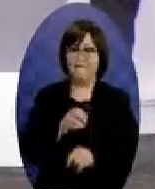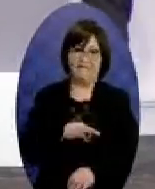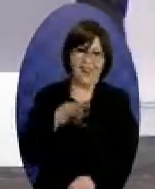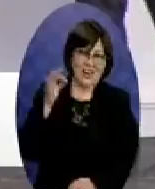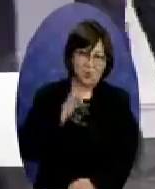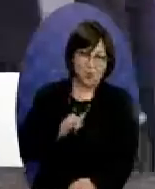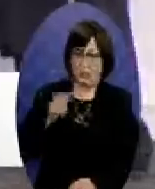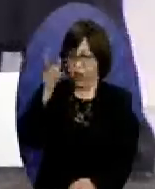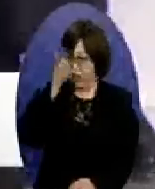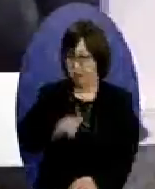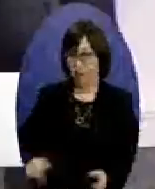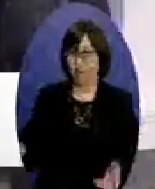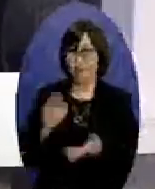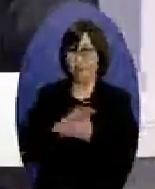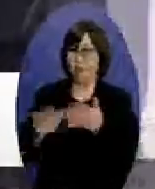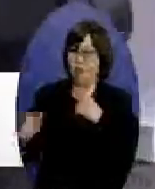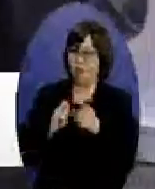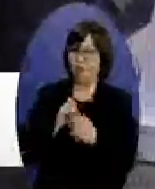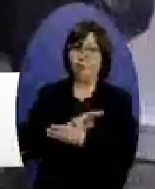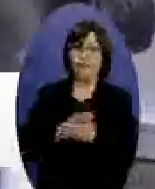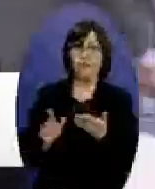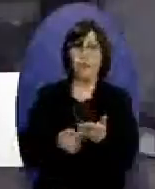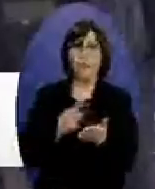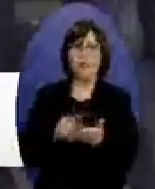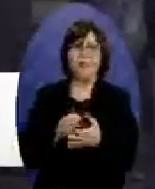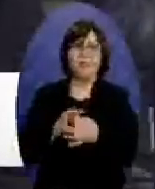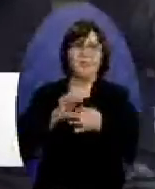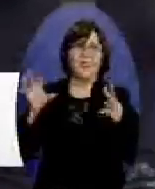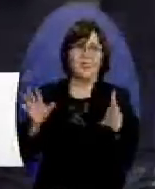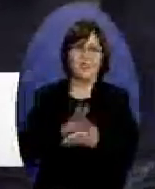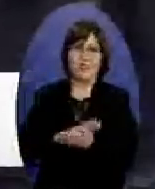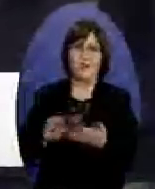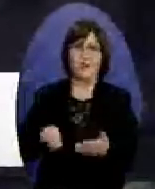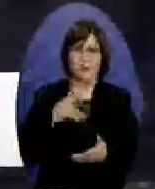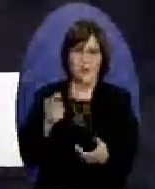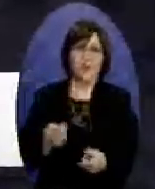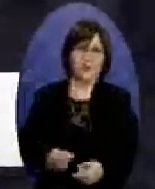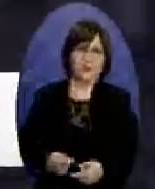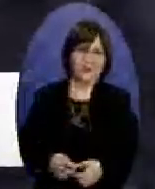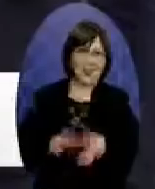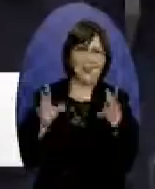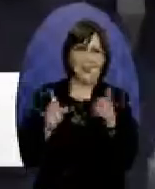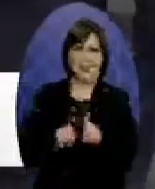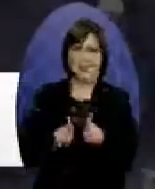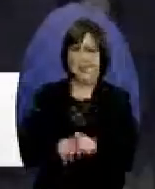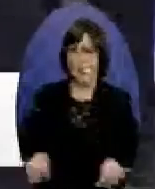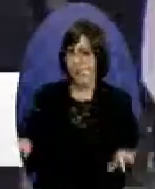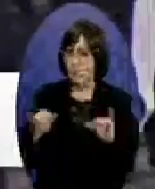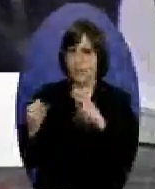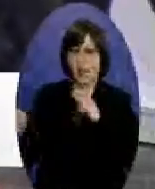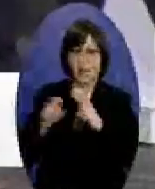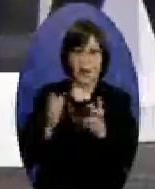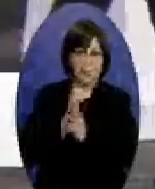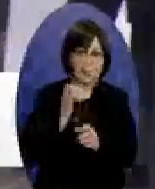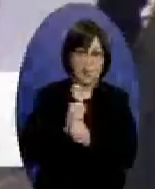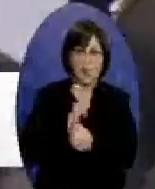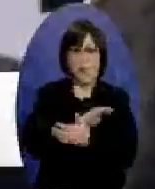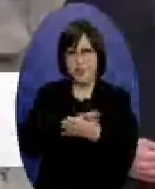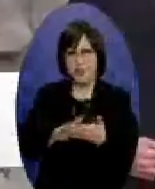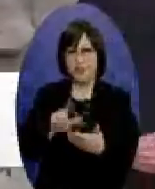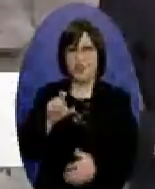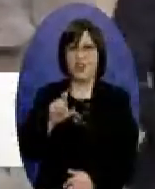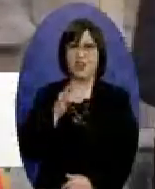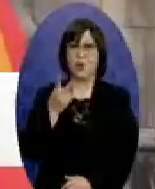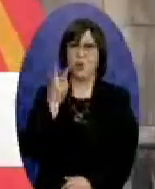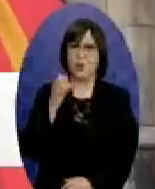хуудас нээгдэж байгаад адилтгаж энэ бол чухал гэрээ, манай хоёр орны харилцаа хамтын ажиллагаанд шинэ ирний эхлэл болсон гэрээ